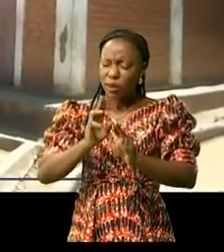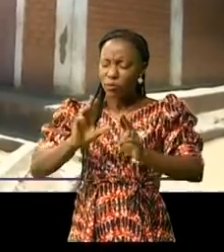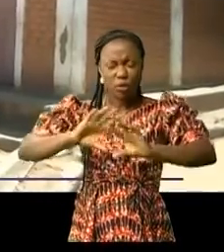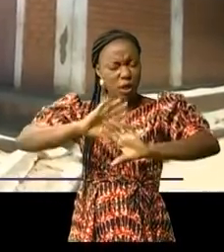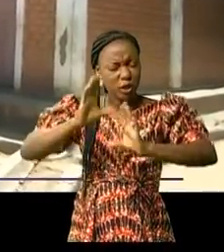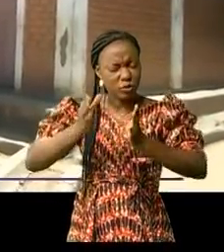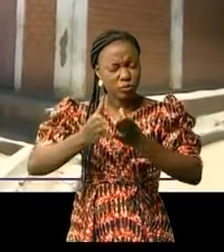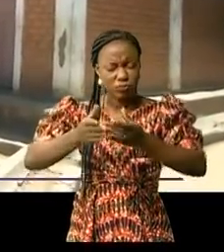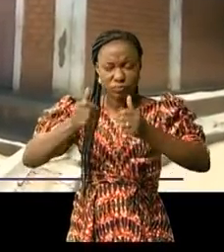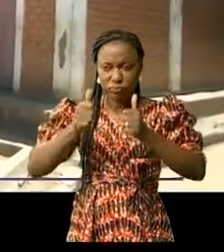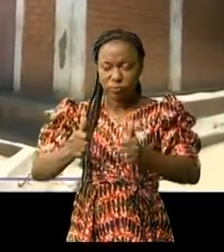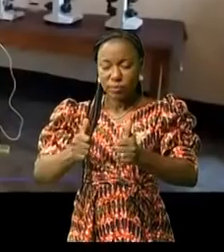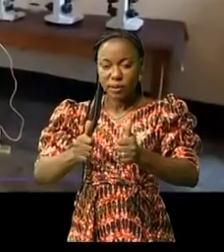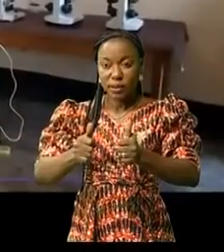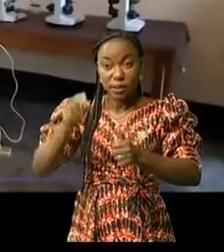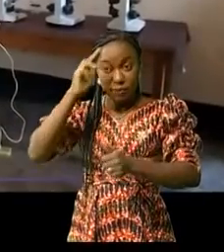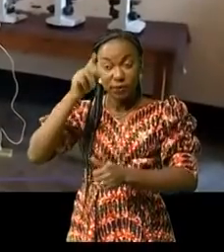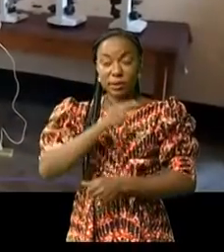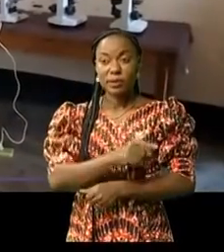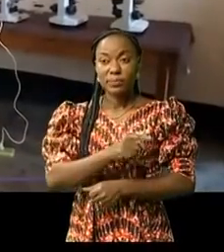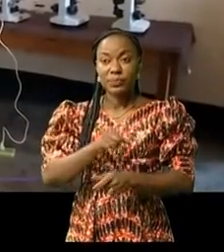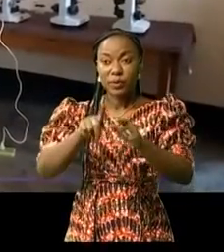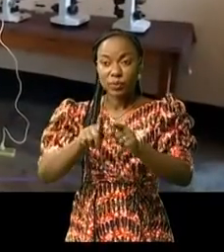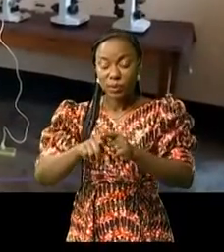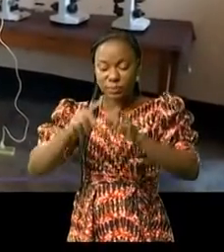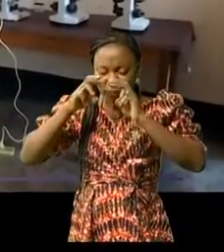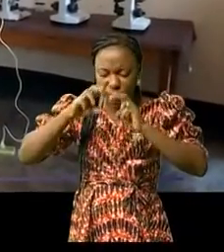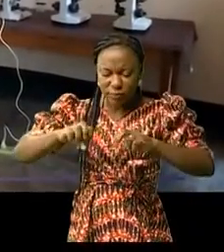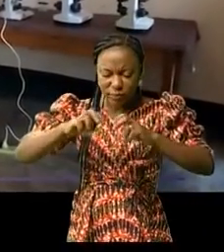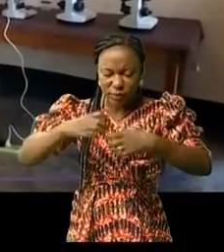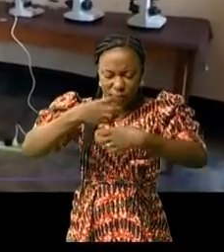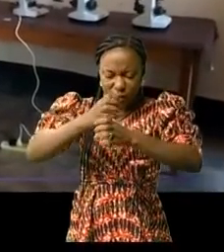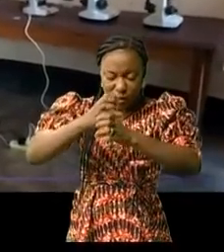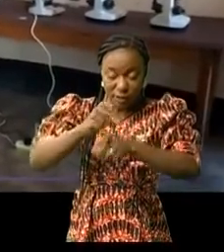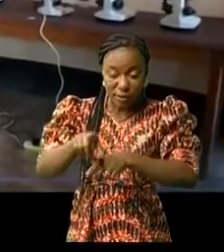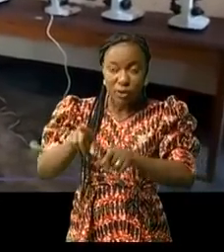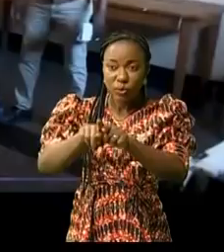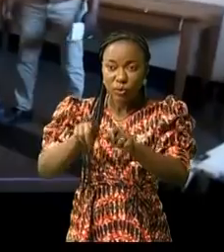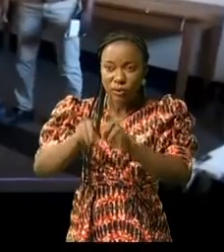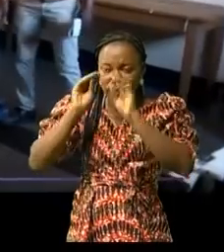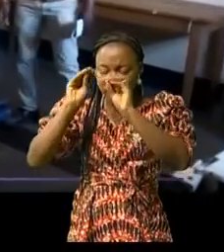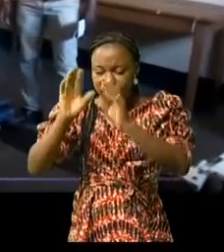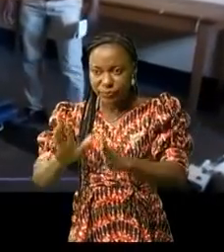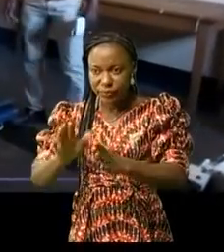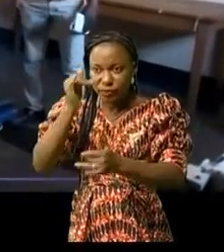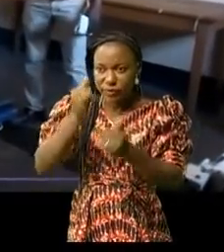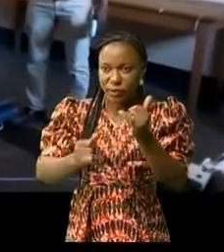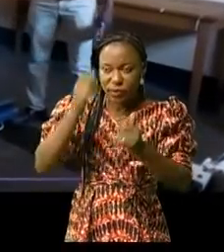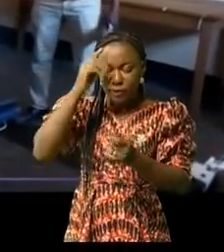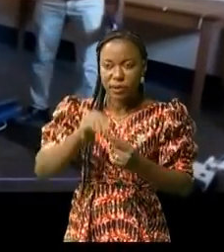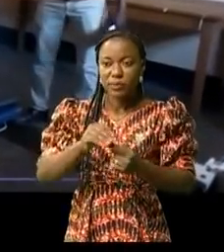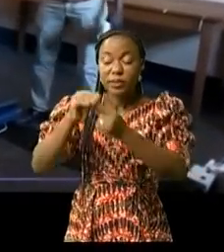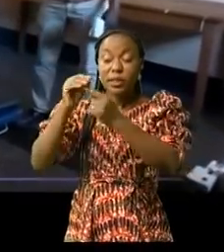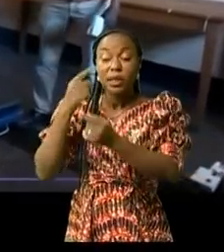car ces derniers possèdent une clinique universités équipés et quelques enseignants en cours de finalisation de leur spécialisation